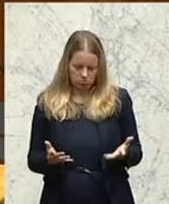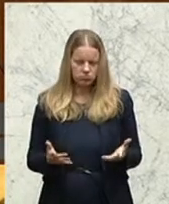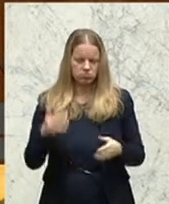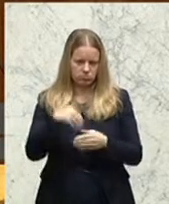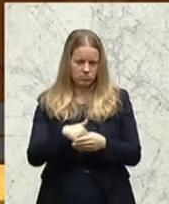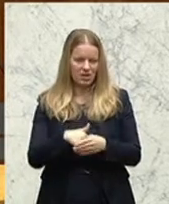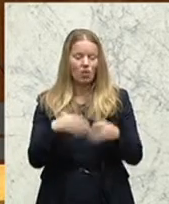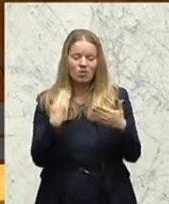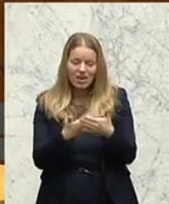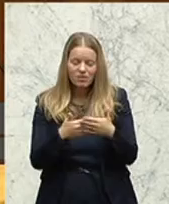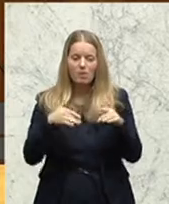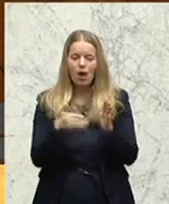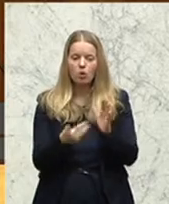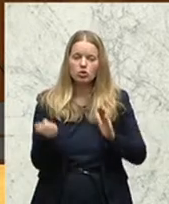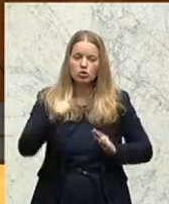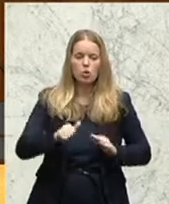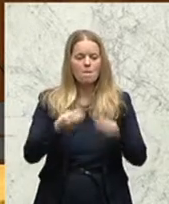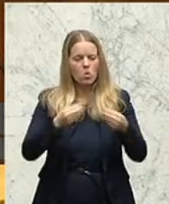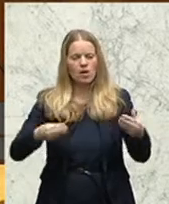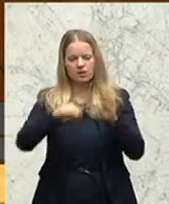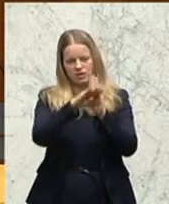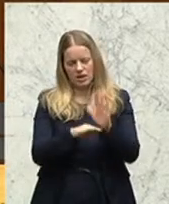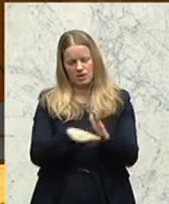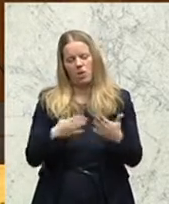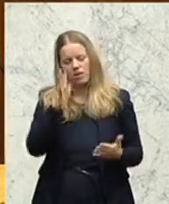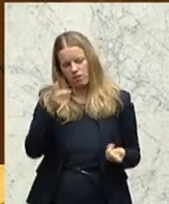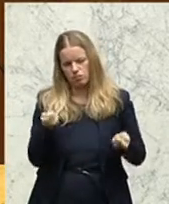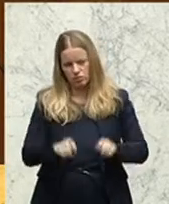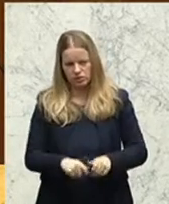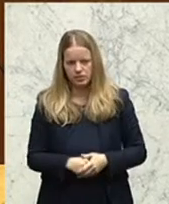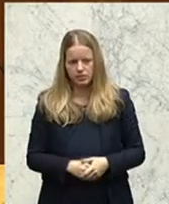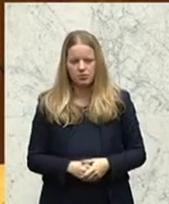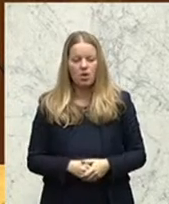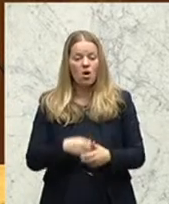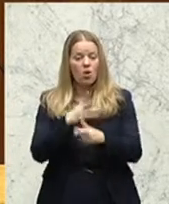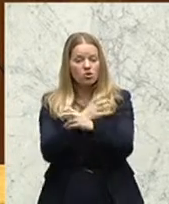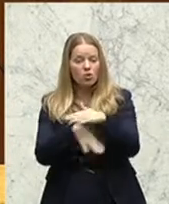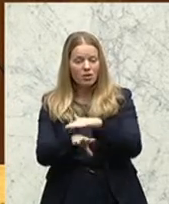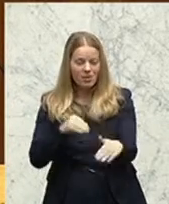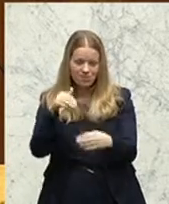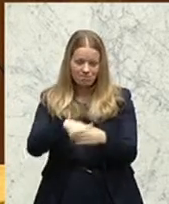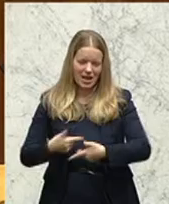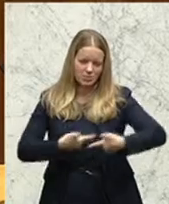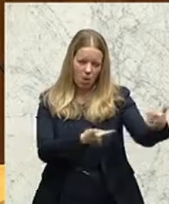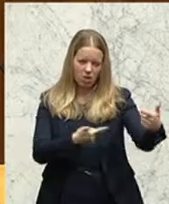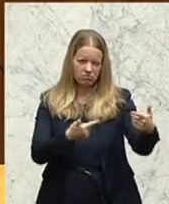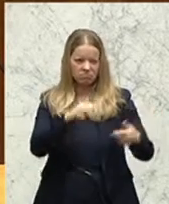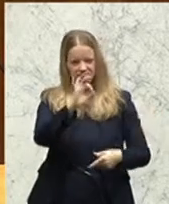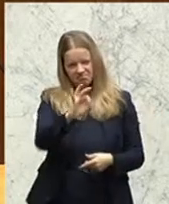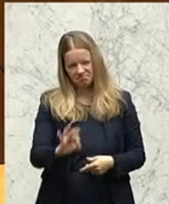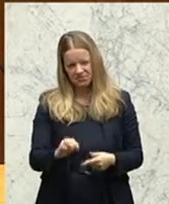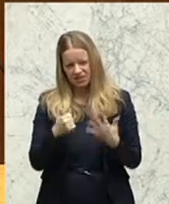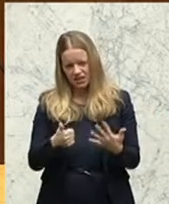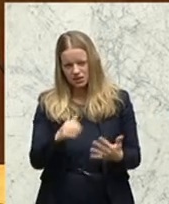heute mit diesem Gesetz beschließen werden. Für die österreichischen Unternehmen mit einer Exportquote von 60% ist